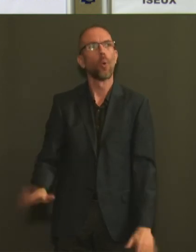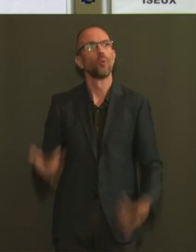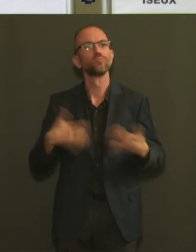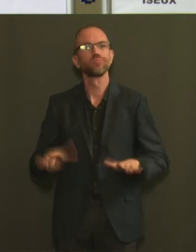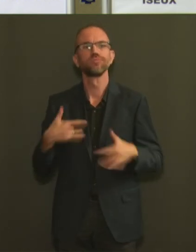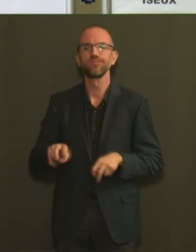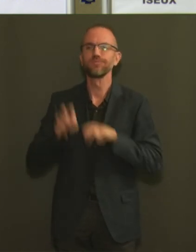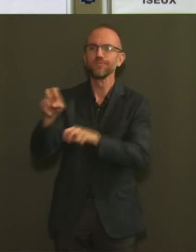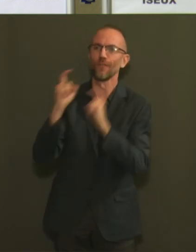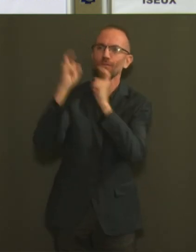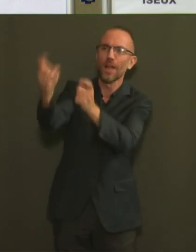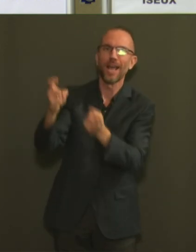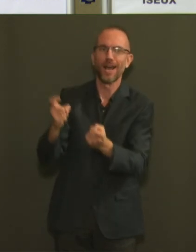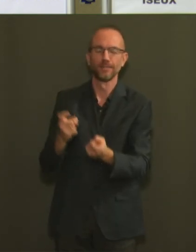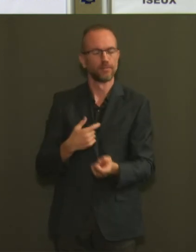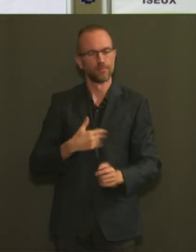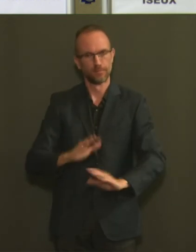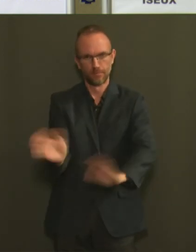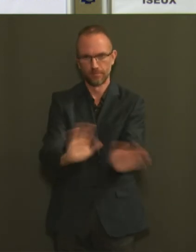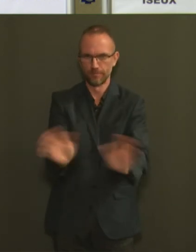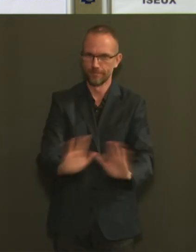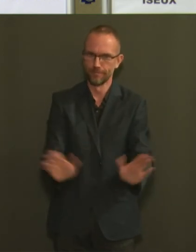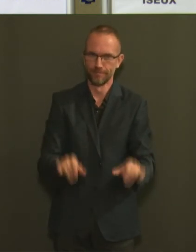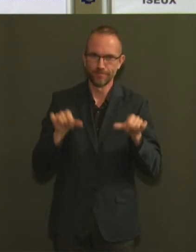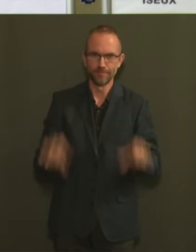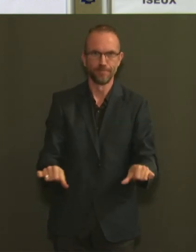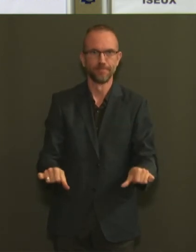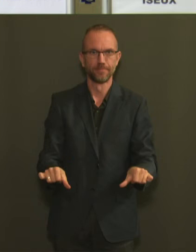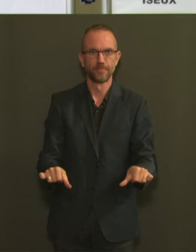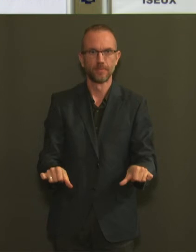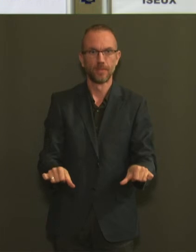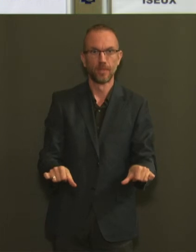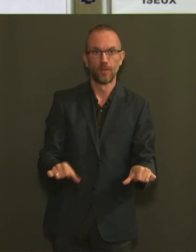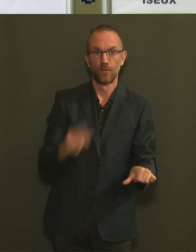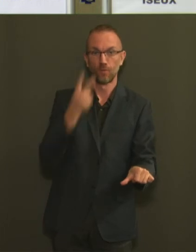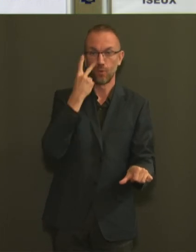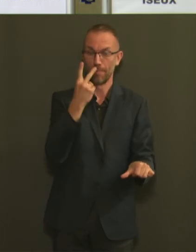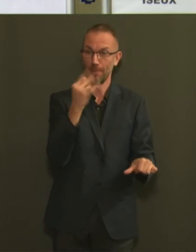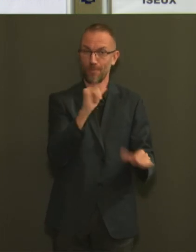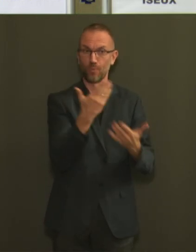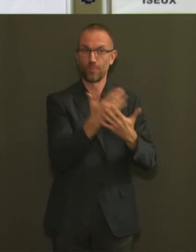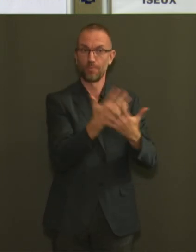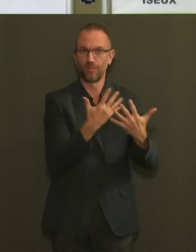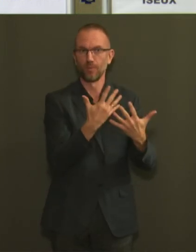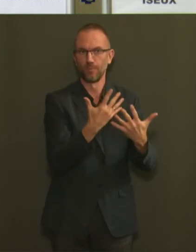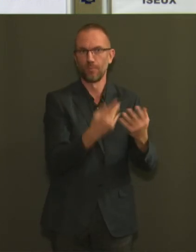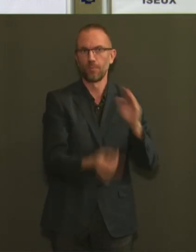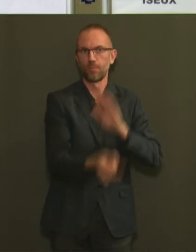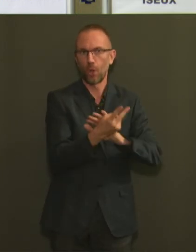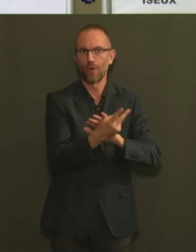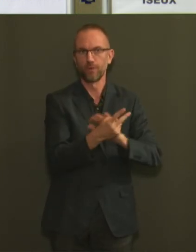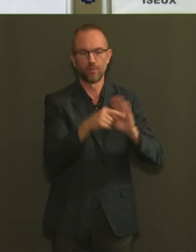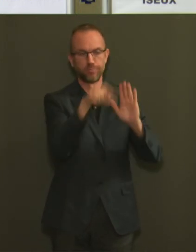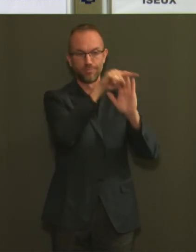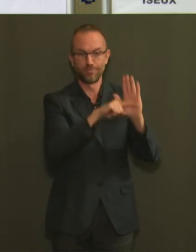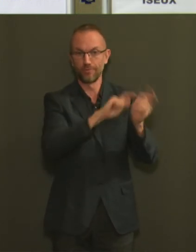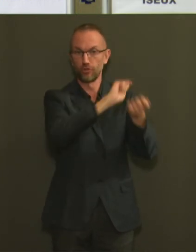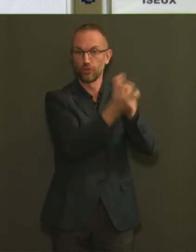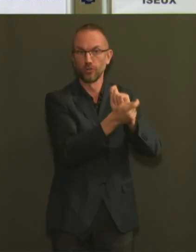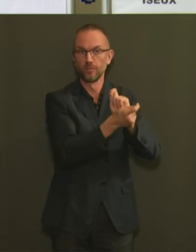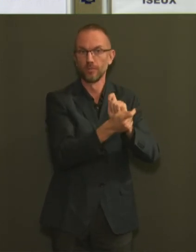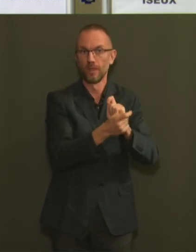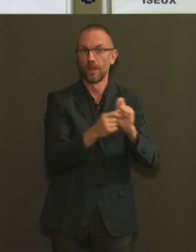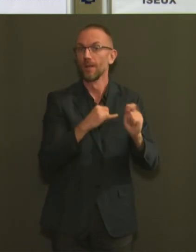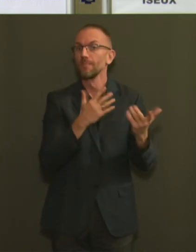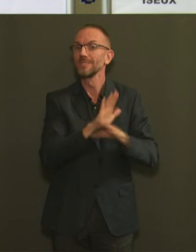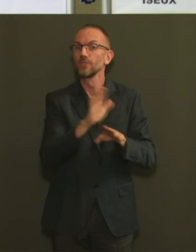actuelle au royaume uni les mesures peuvent changer rapidement en conséquence des voyageurs peuvent se retrouver confrontés à des difficultés pour revenir